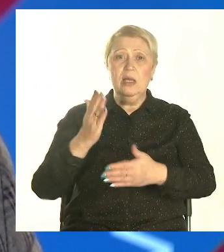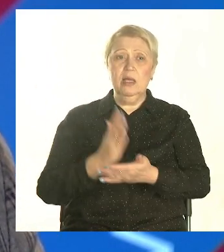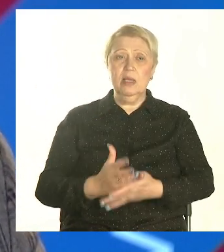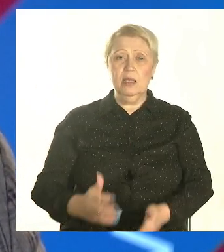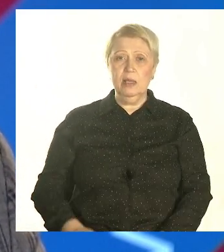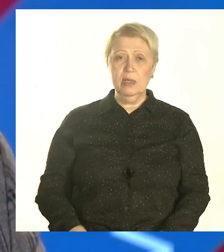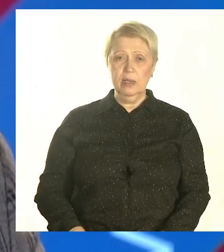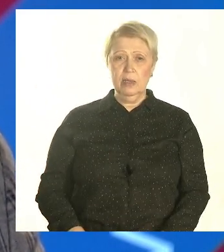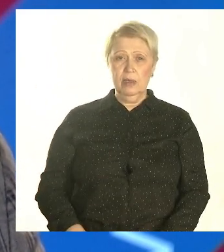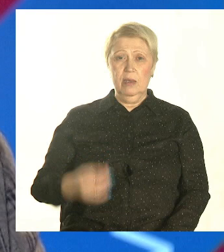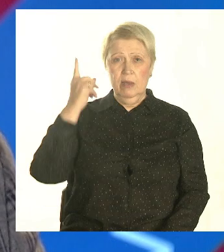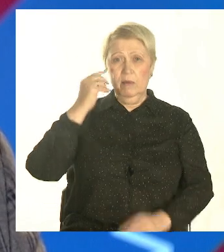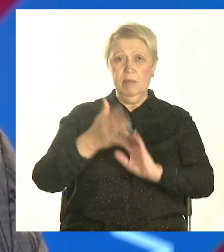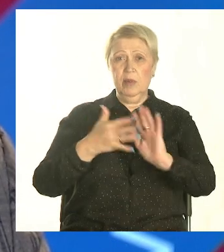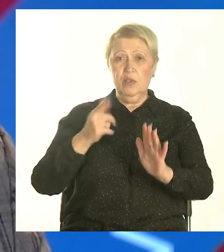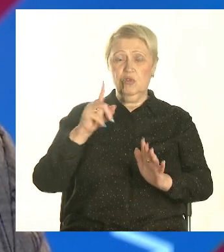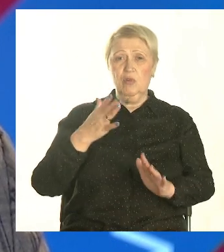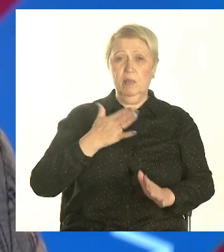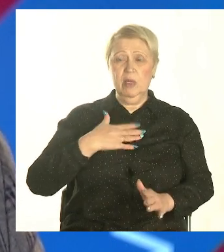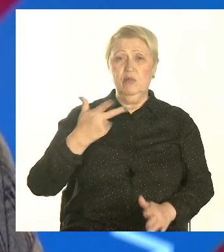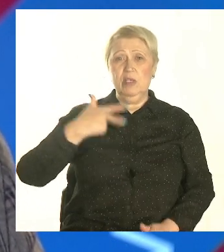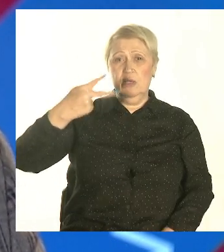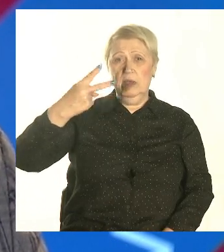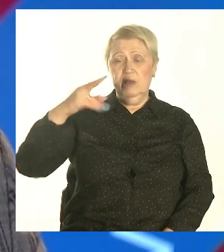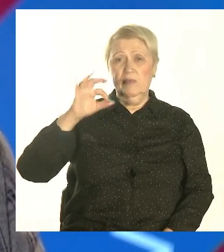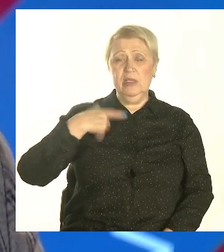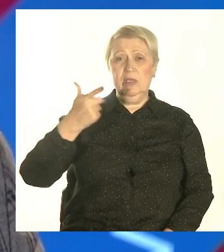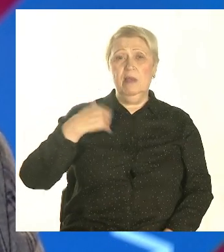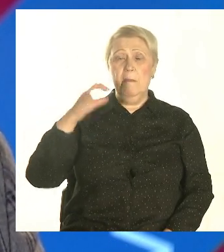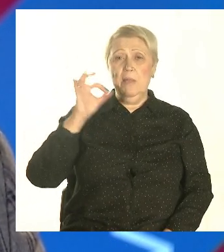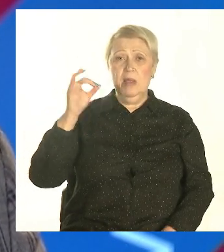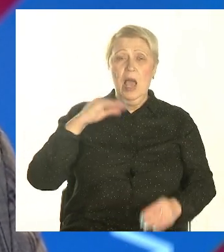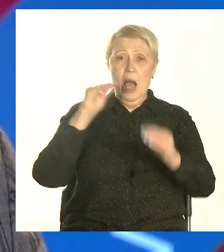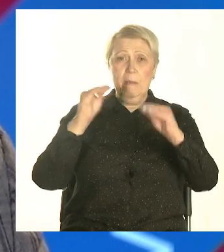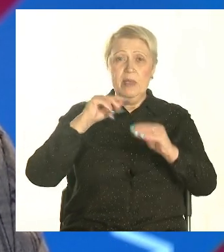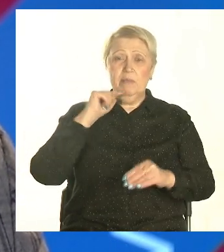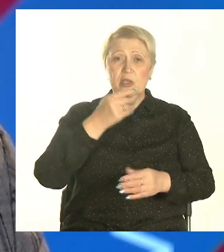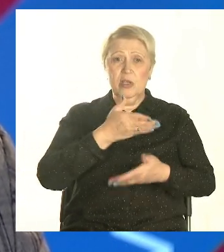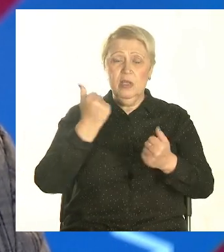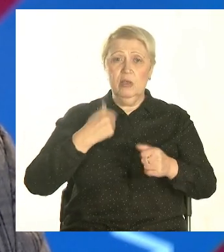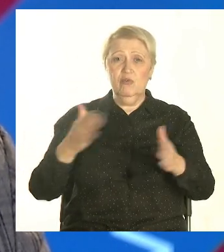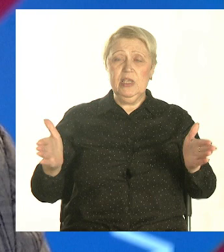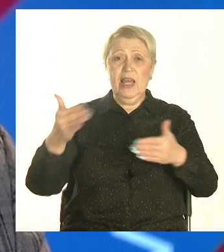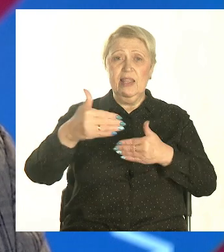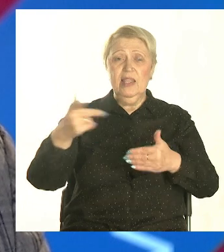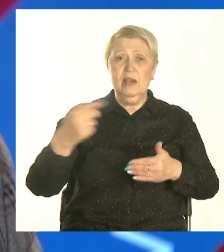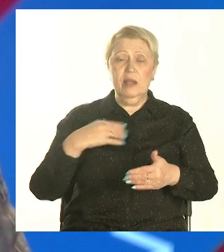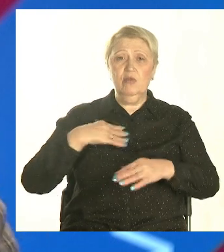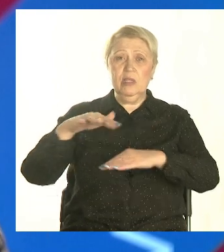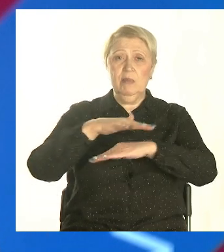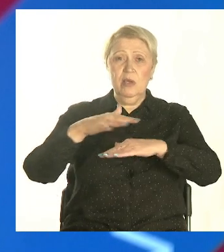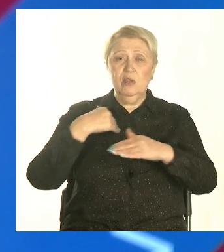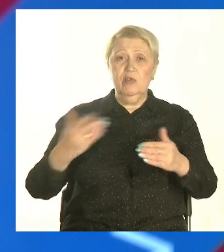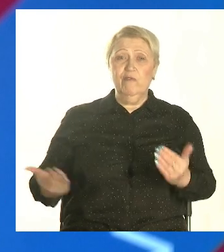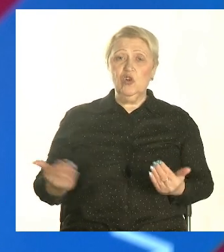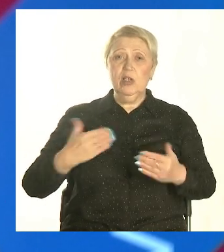мы сегодня даже там на 20%, на 10% не обеспечили контейнерные площадки в жилмассивах именно